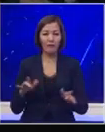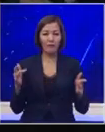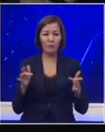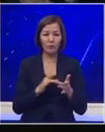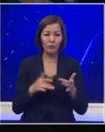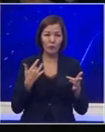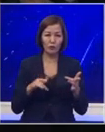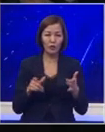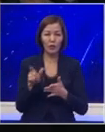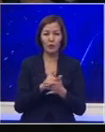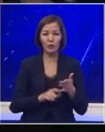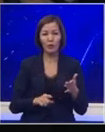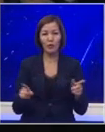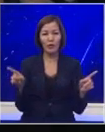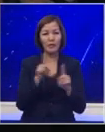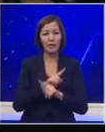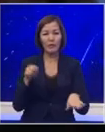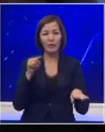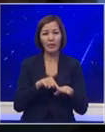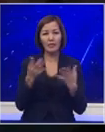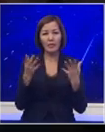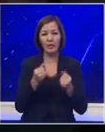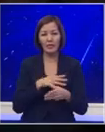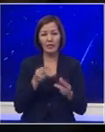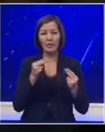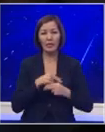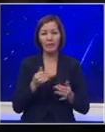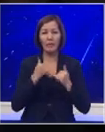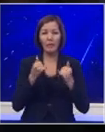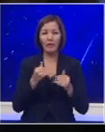тыңдады. Тамаша әсермен қызметтеріне оралды. Еңбек